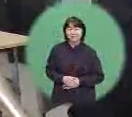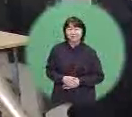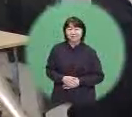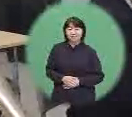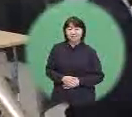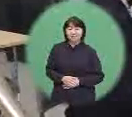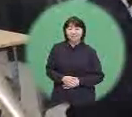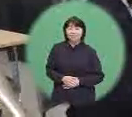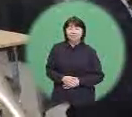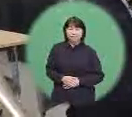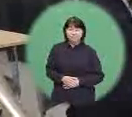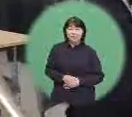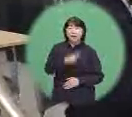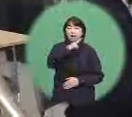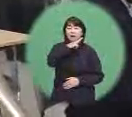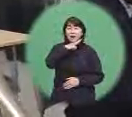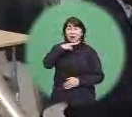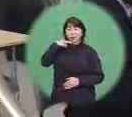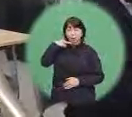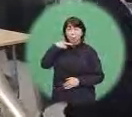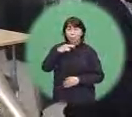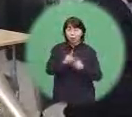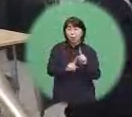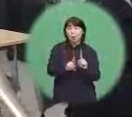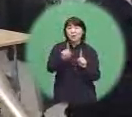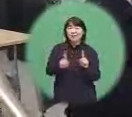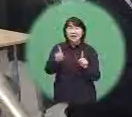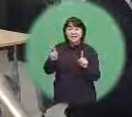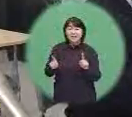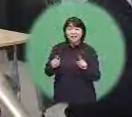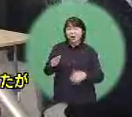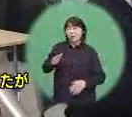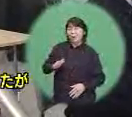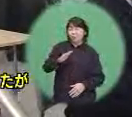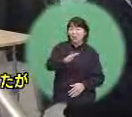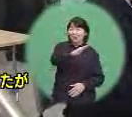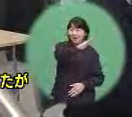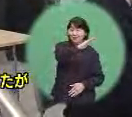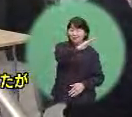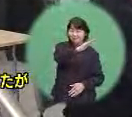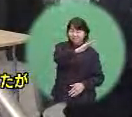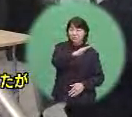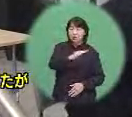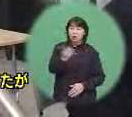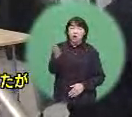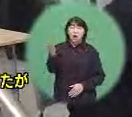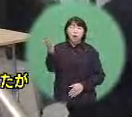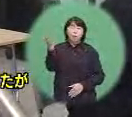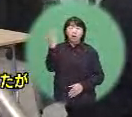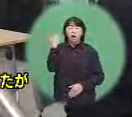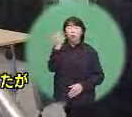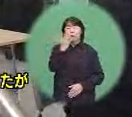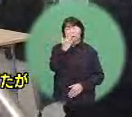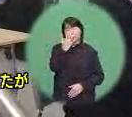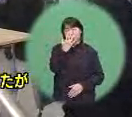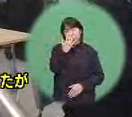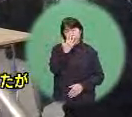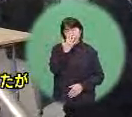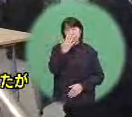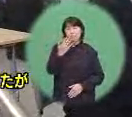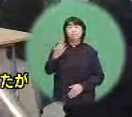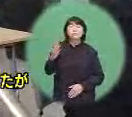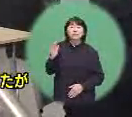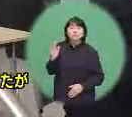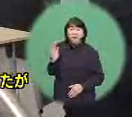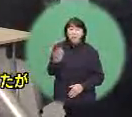特に英語がですね、だんだん成績が上がってきたので、今まで何言ってか分からなかったんですけど、ちょっとず